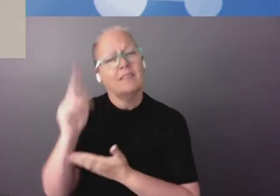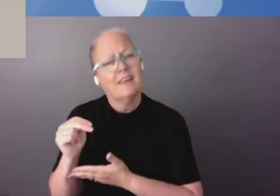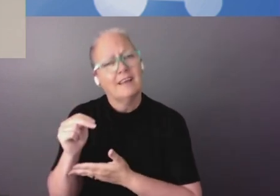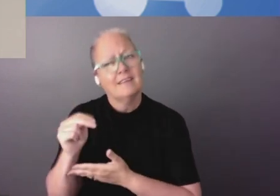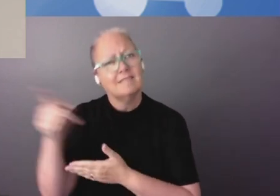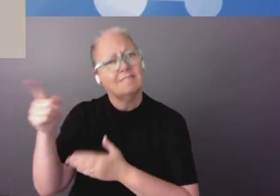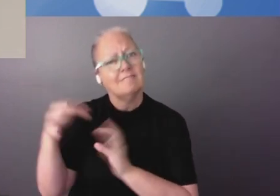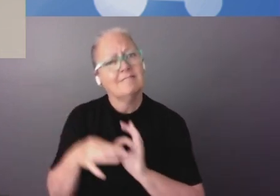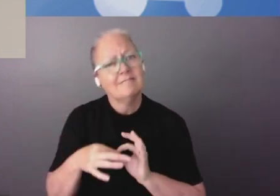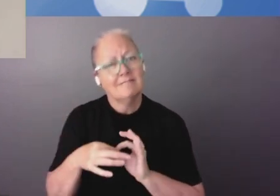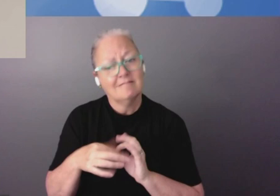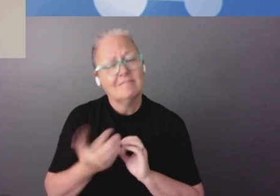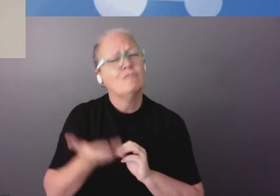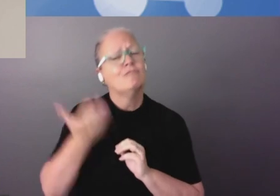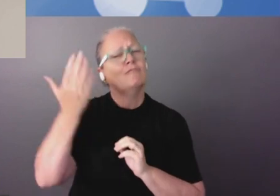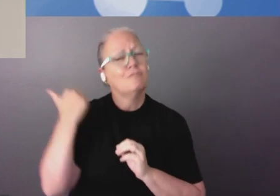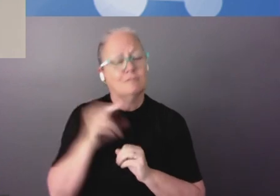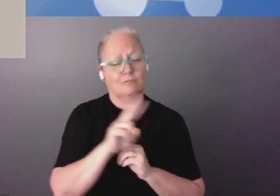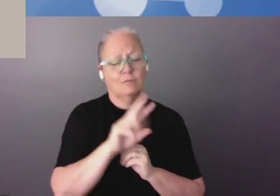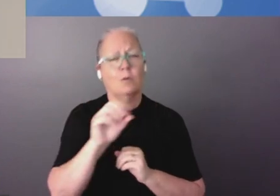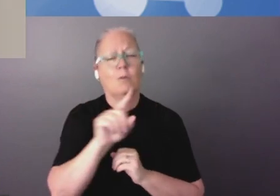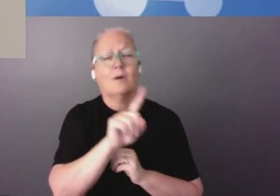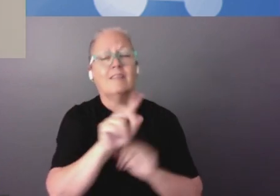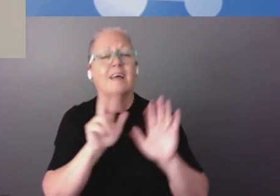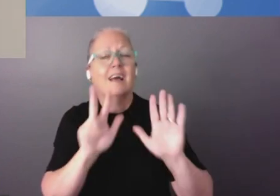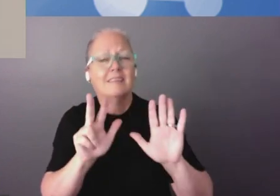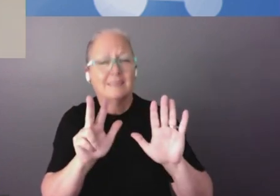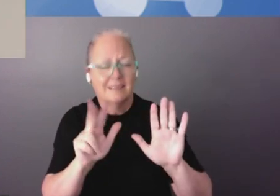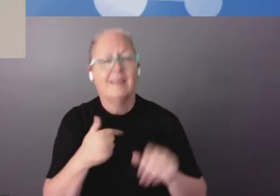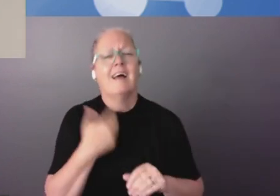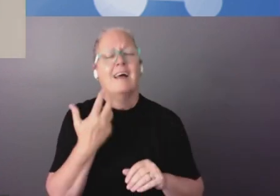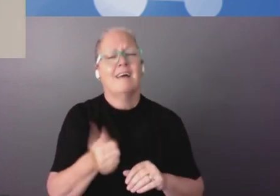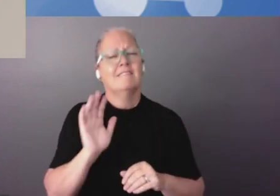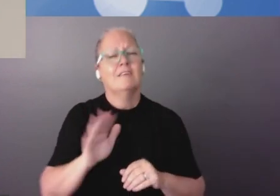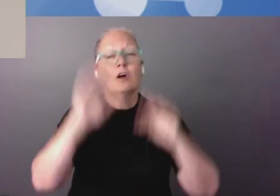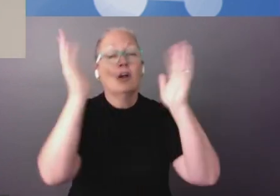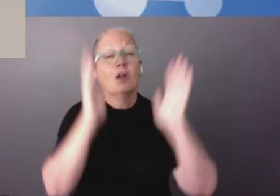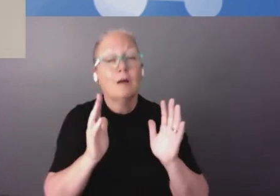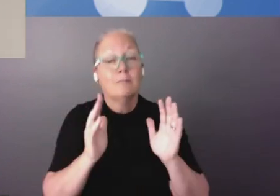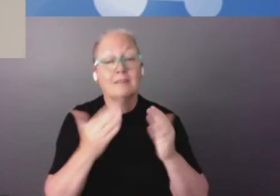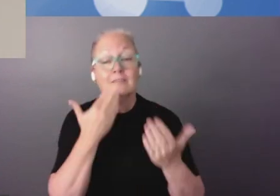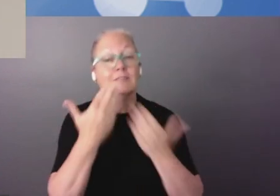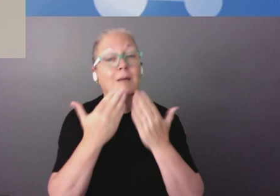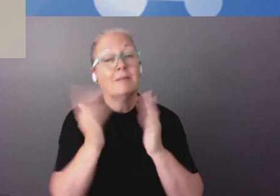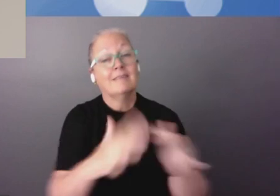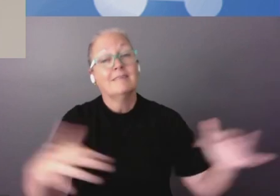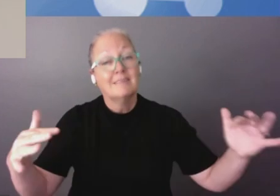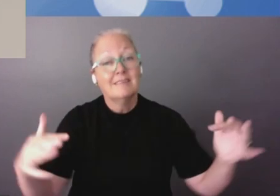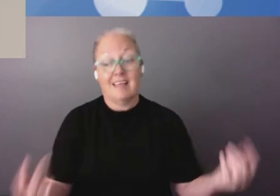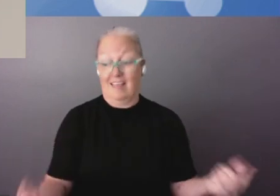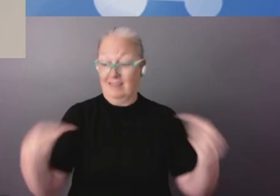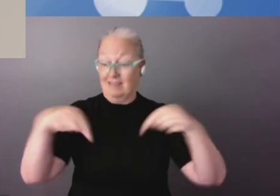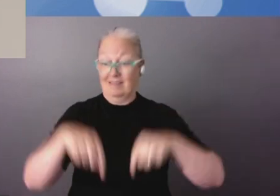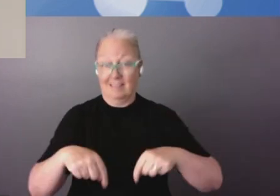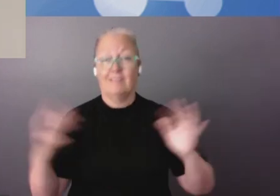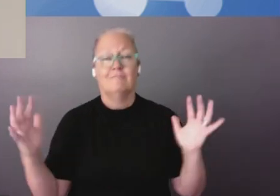szczytem klimatycznym COP24. Teraz spotykamy się na IGF, a już w przyszłym roku będziemy gościć uczestników